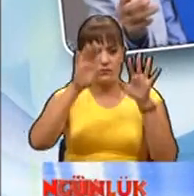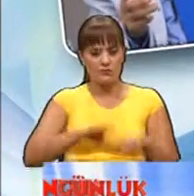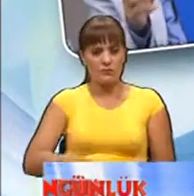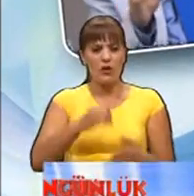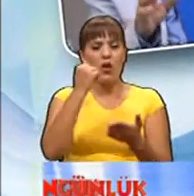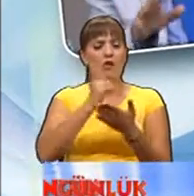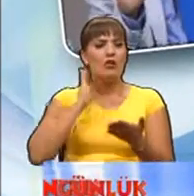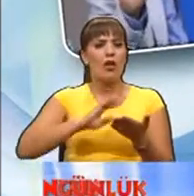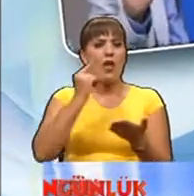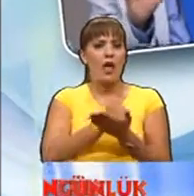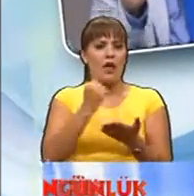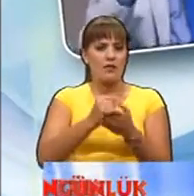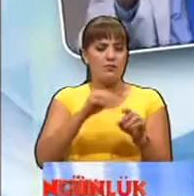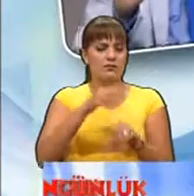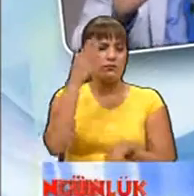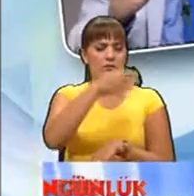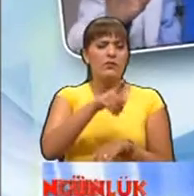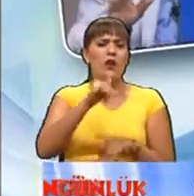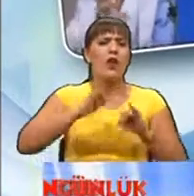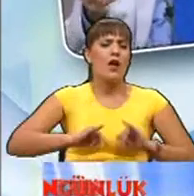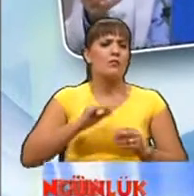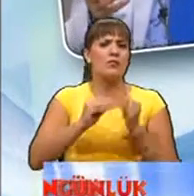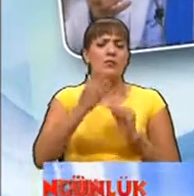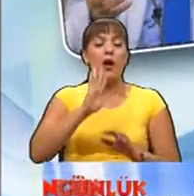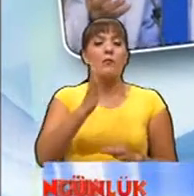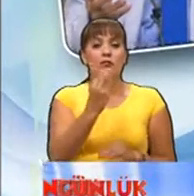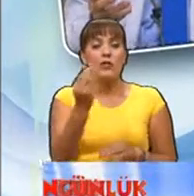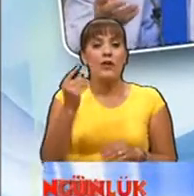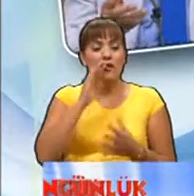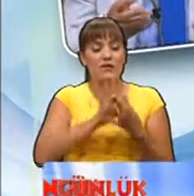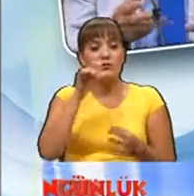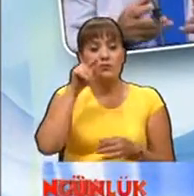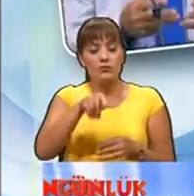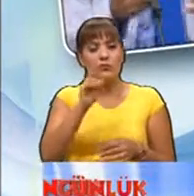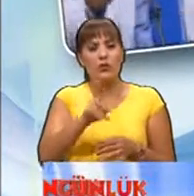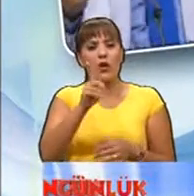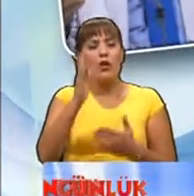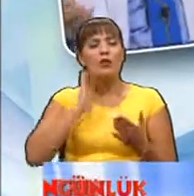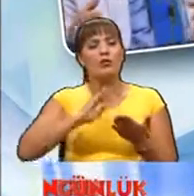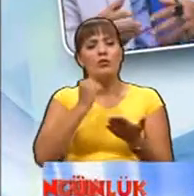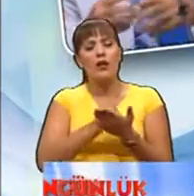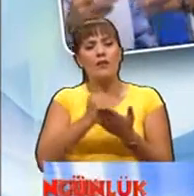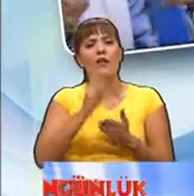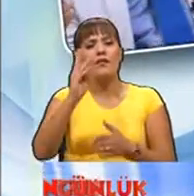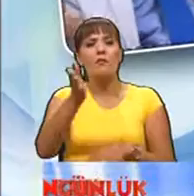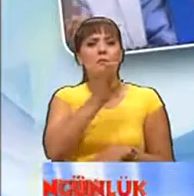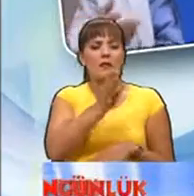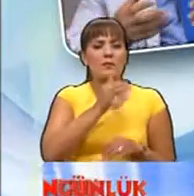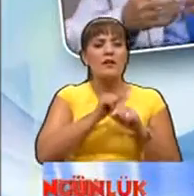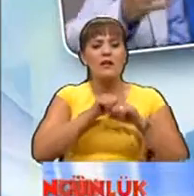noter senedine döker, resmi vasiyet. Burada rahatız. Ama çoğu kişi bunun böyle noterler tarafından